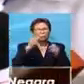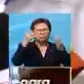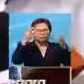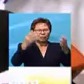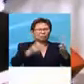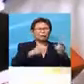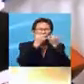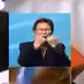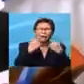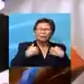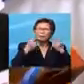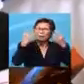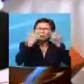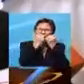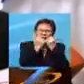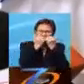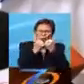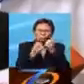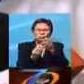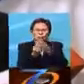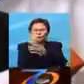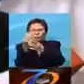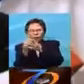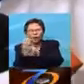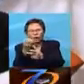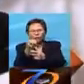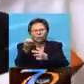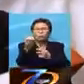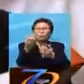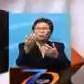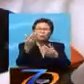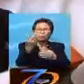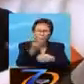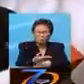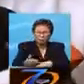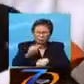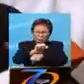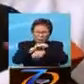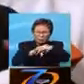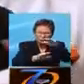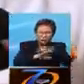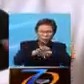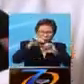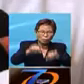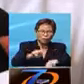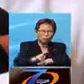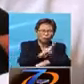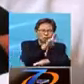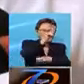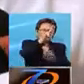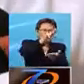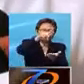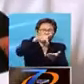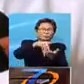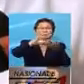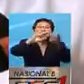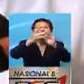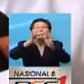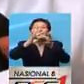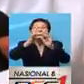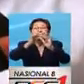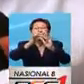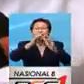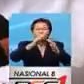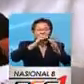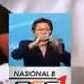seperti jagung, tanaman ataupun barang kraftangan dan mereka boleh menggunakan pusat-pusat internet ini untuk